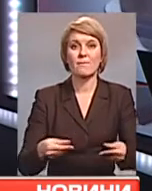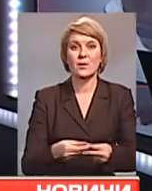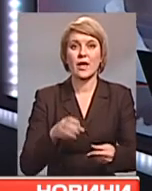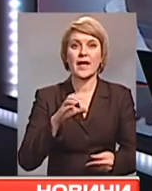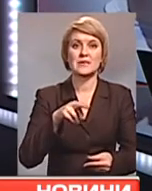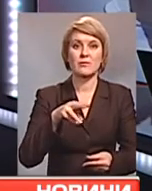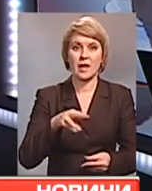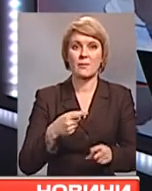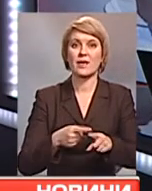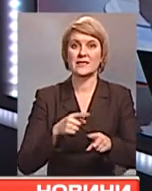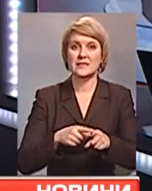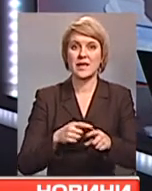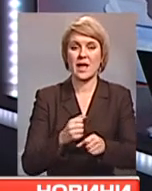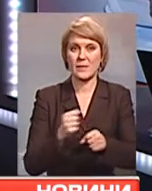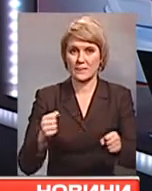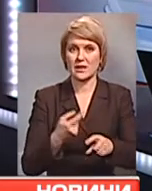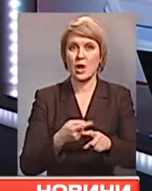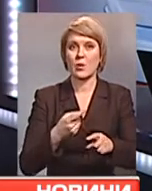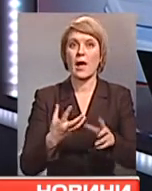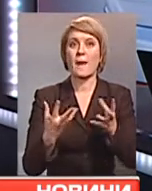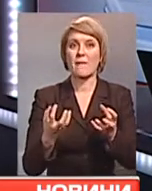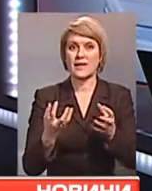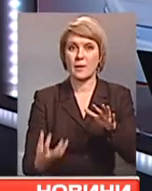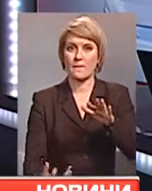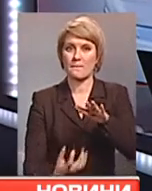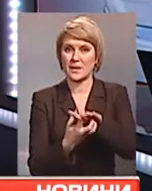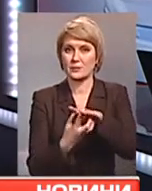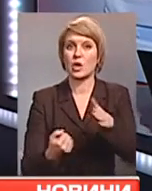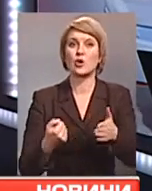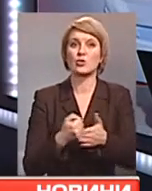пристрій із таймером, який прикріплюється магнітами до об'єкту враження.